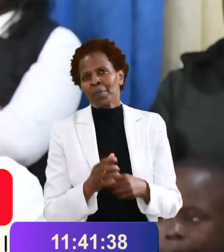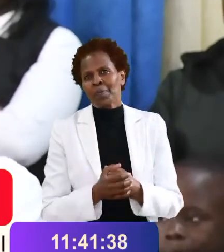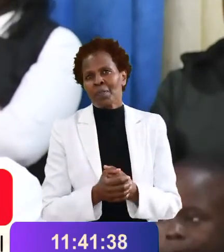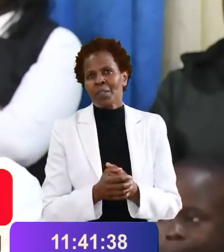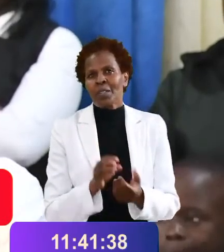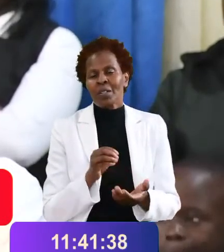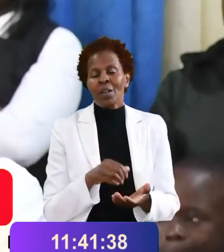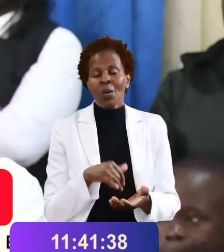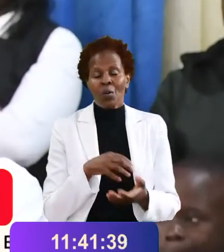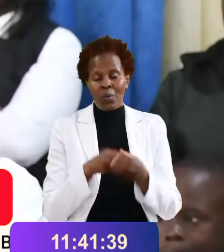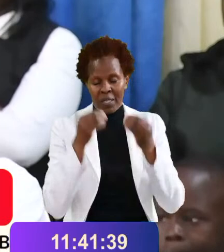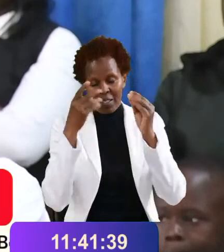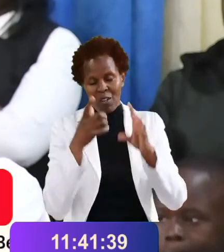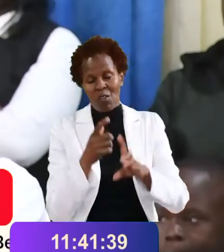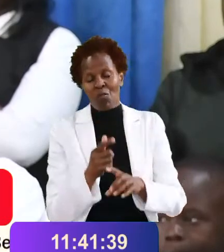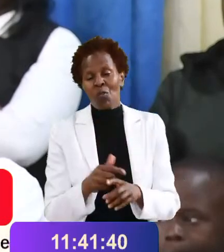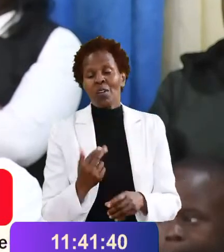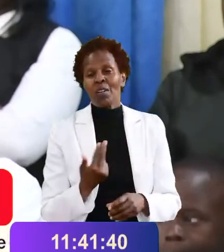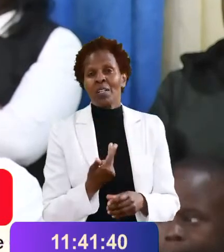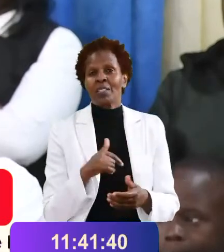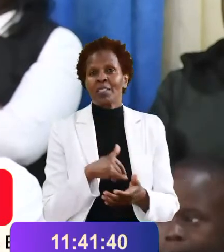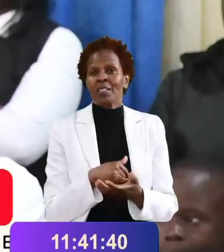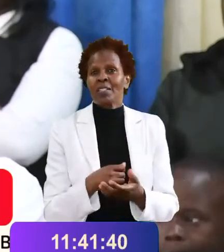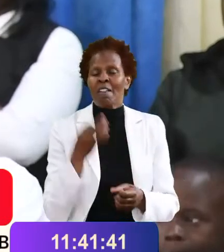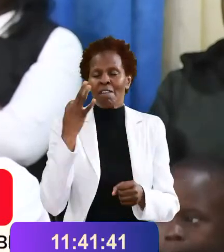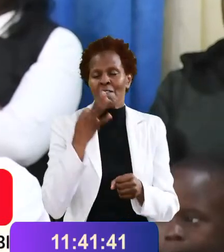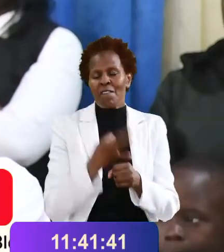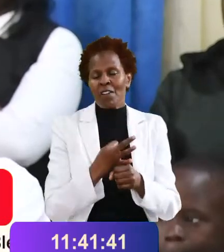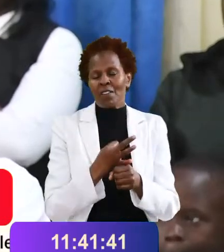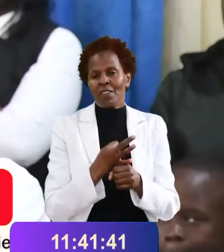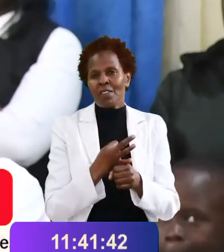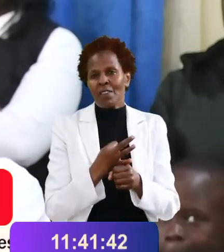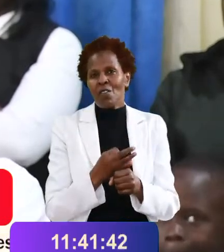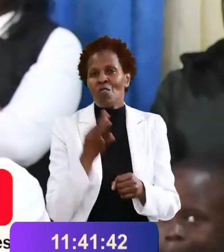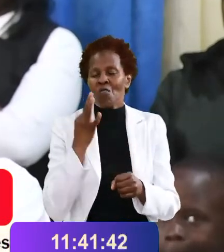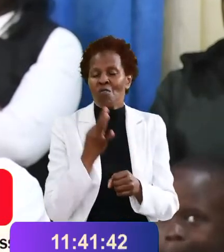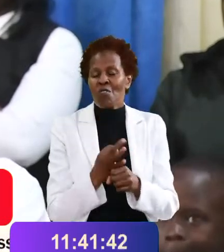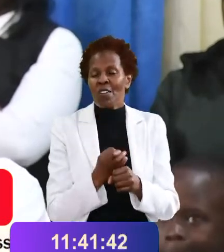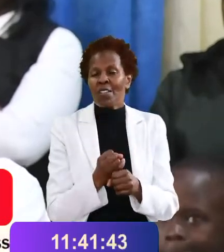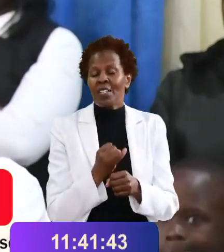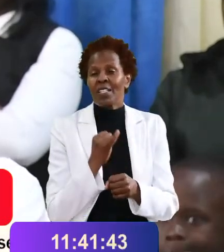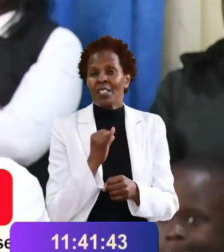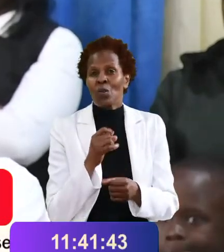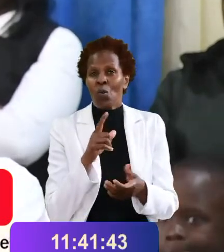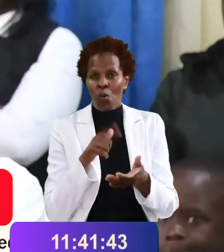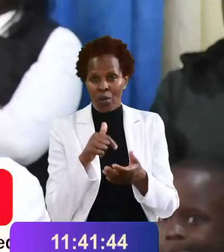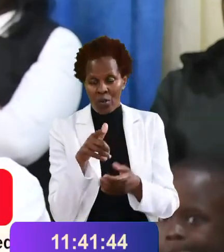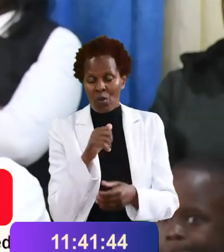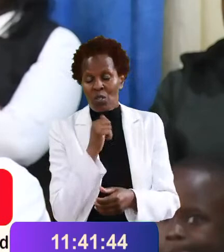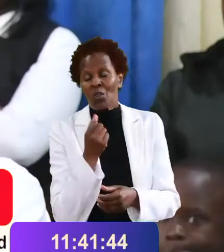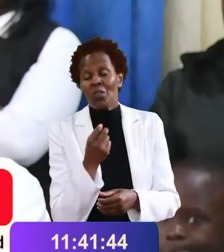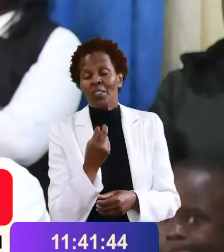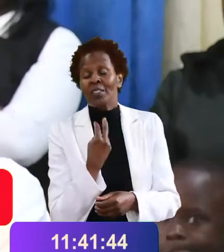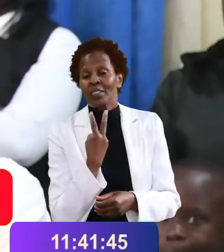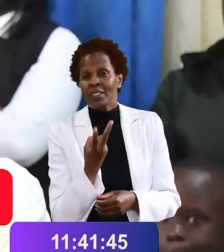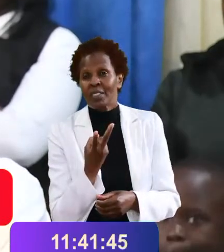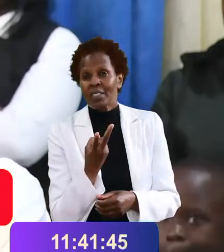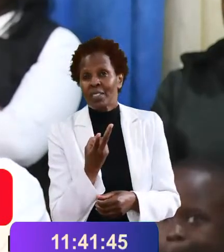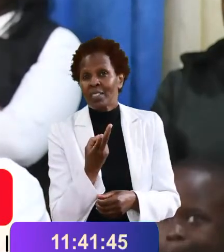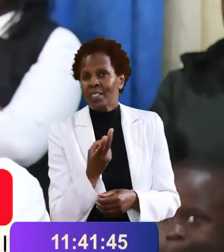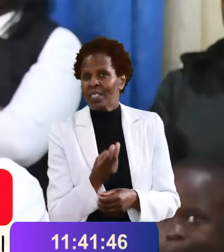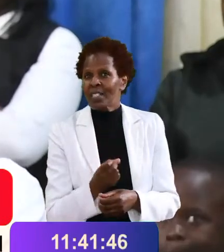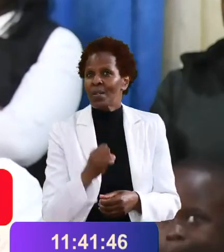Funzo letu la kwanza kwa hili somo ni imani. Imani ni kitu hauoni. Ayubu, hata kama